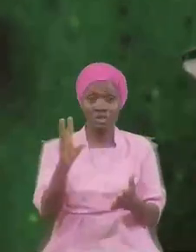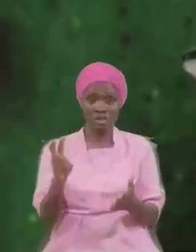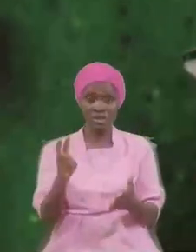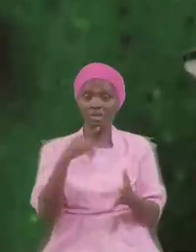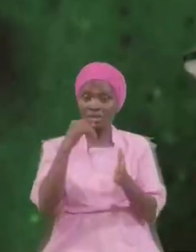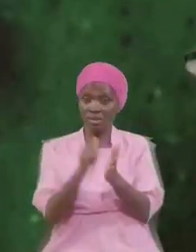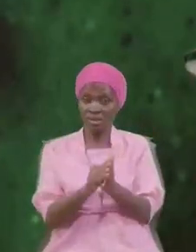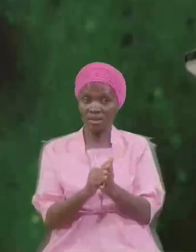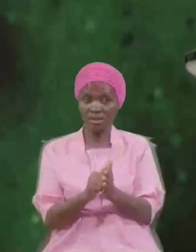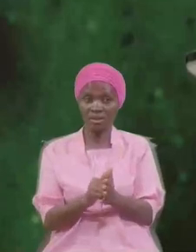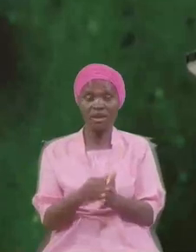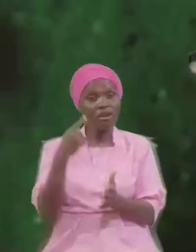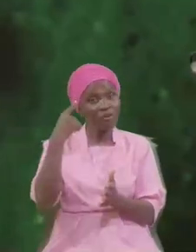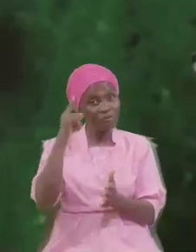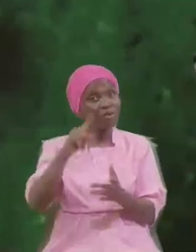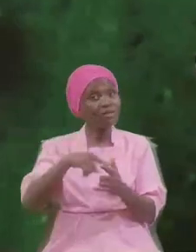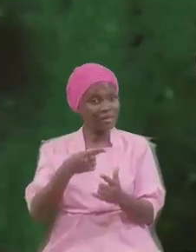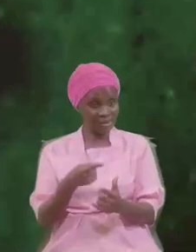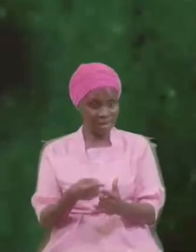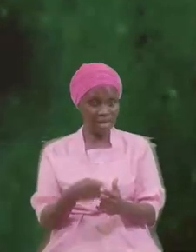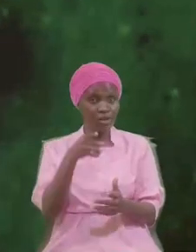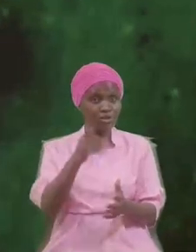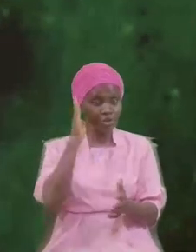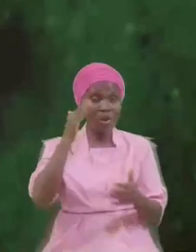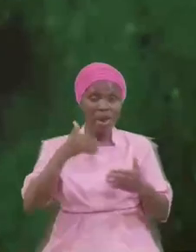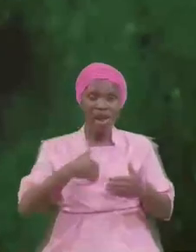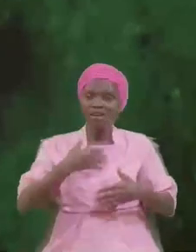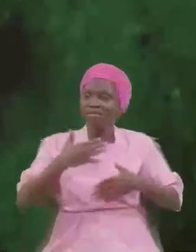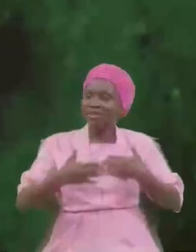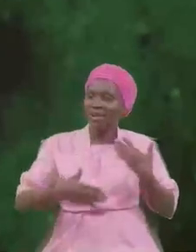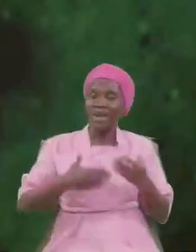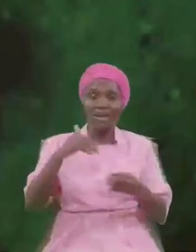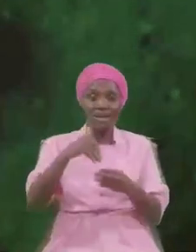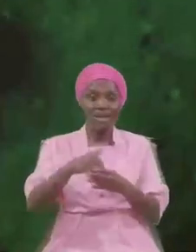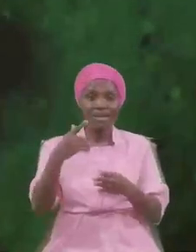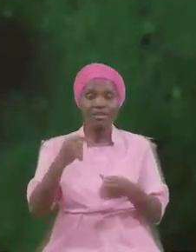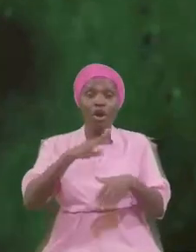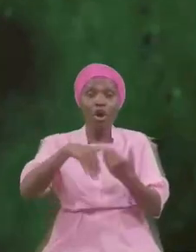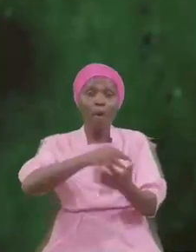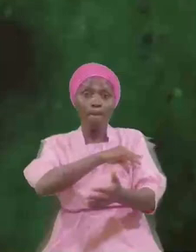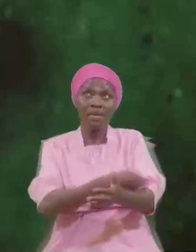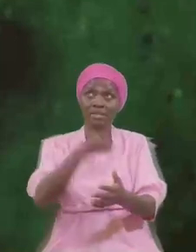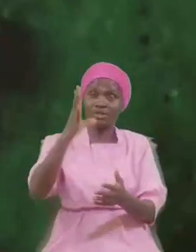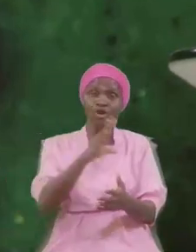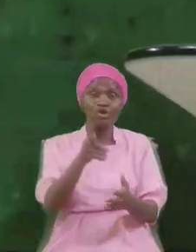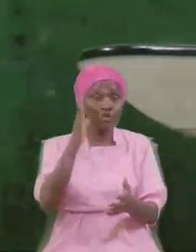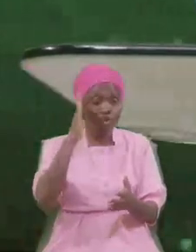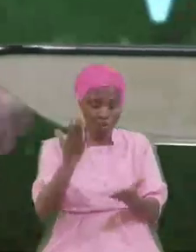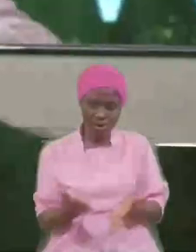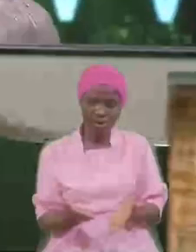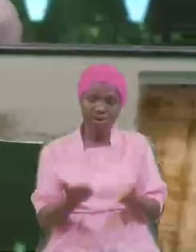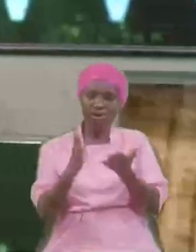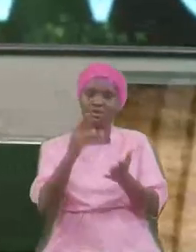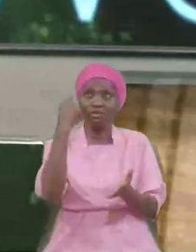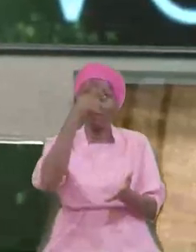Alors, tu feras du Tout-Puissant tes délices. Tu élèveras vers Dieu ta